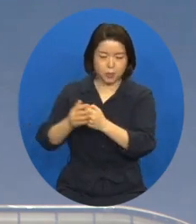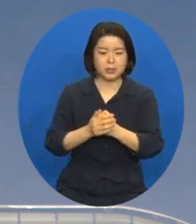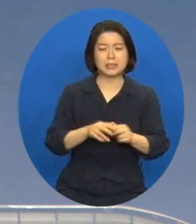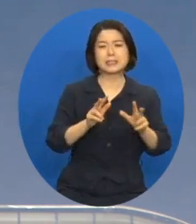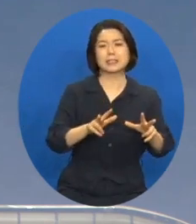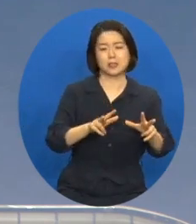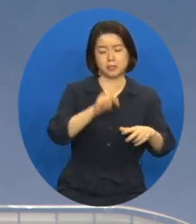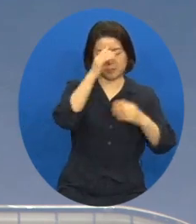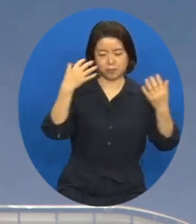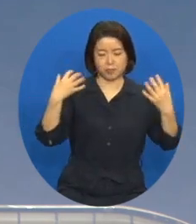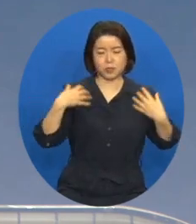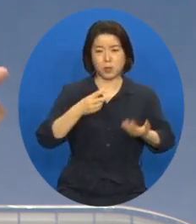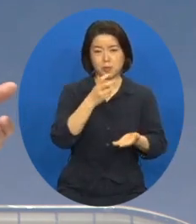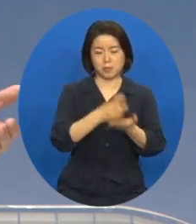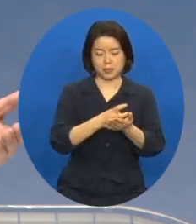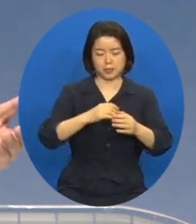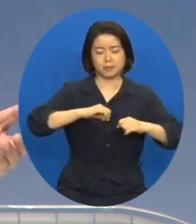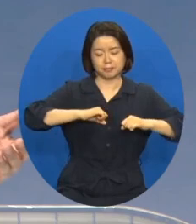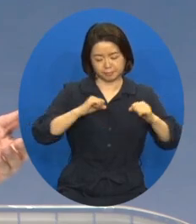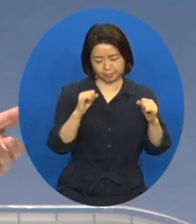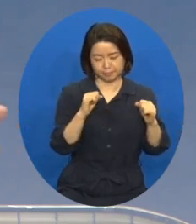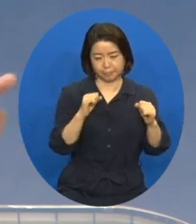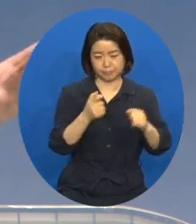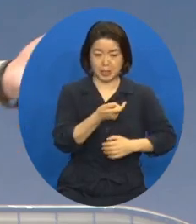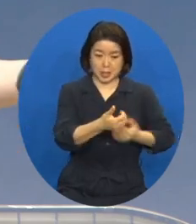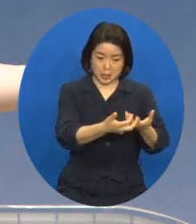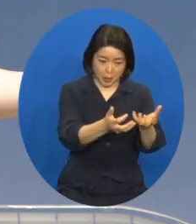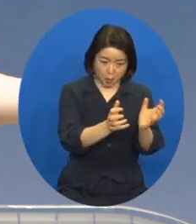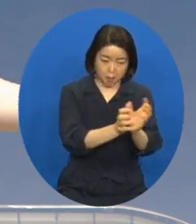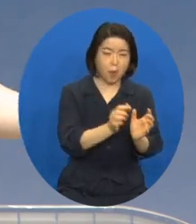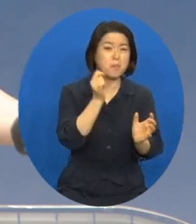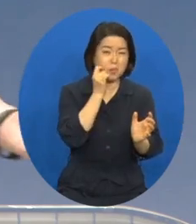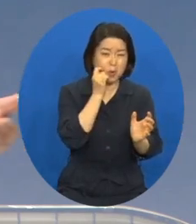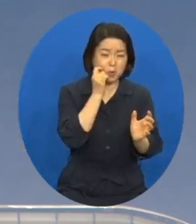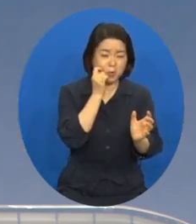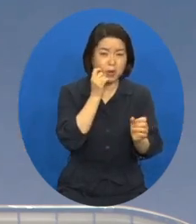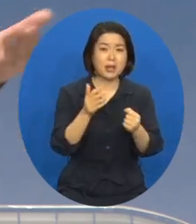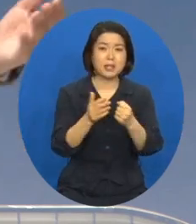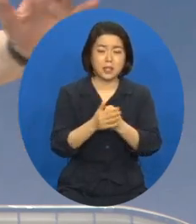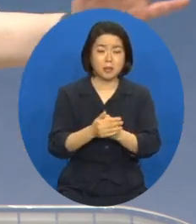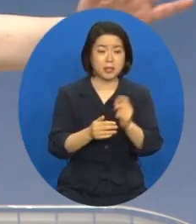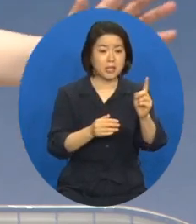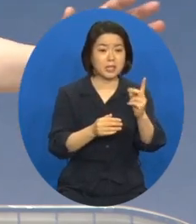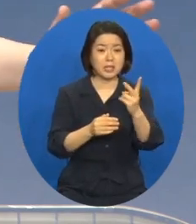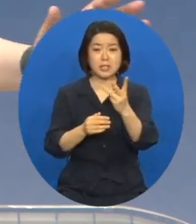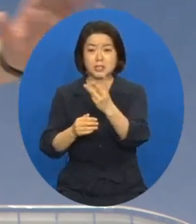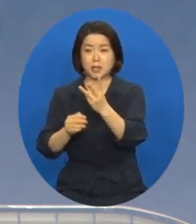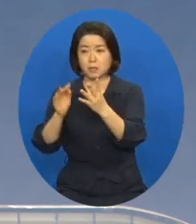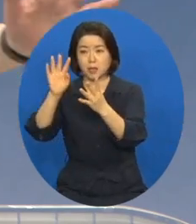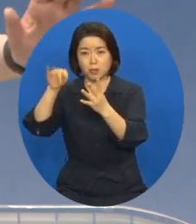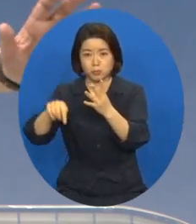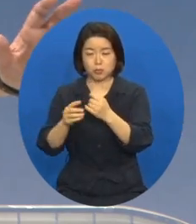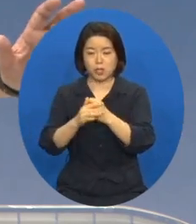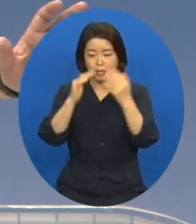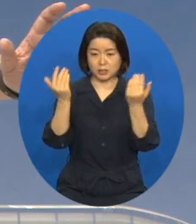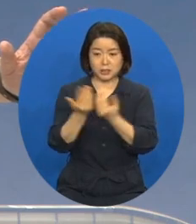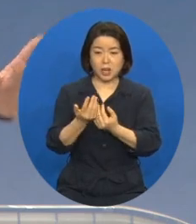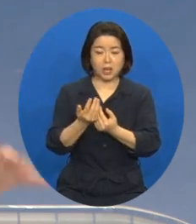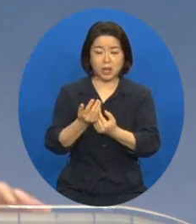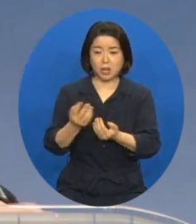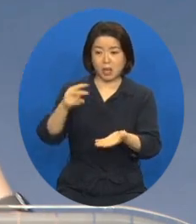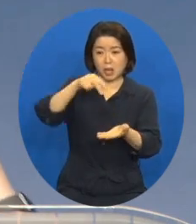따르자. 소모임을 하지 못하니 오늘도 1, 2, 3부 다 찬양대 서지 못했습니다. 연습을